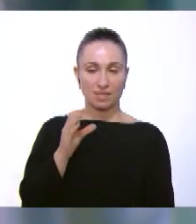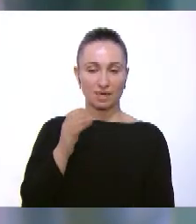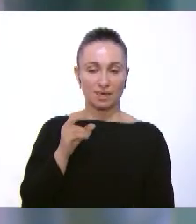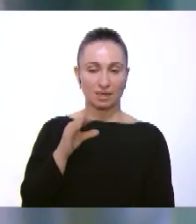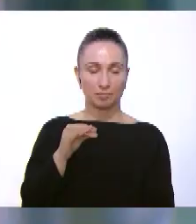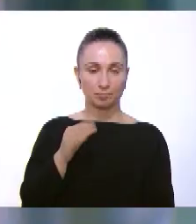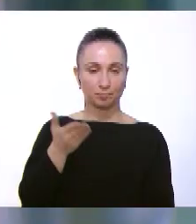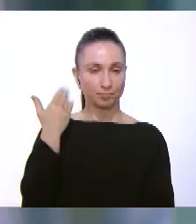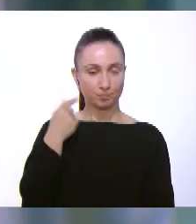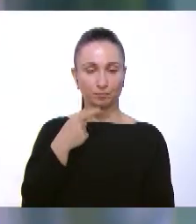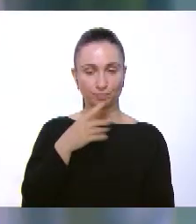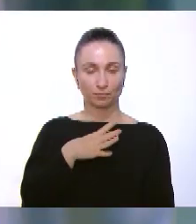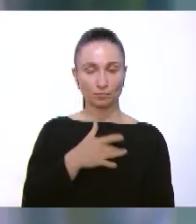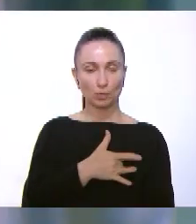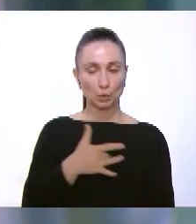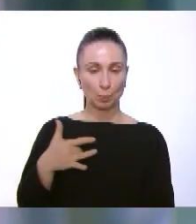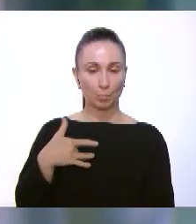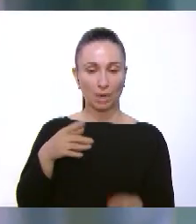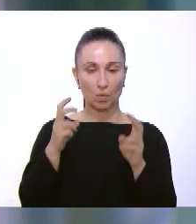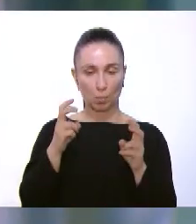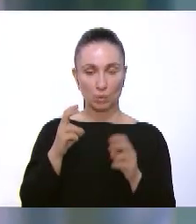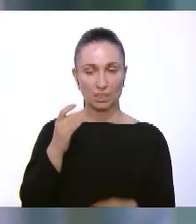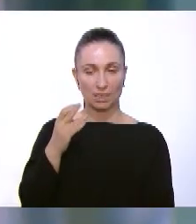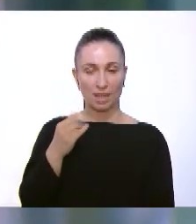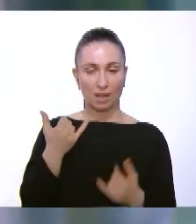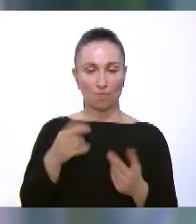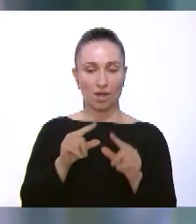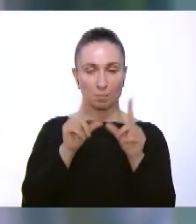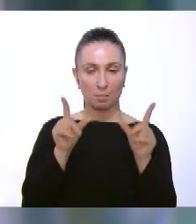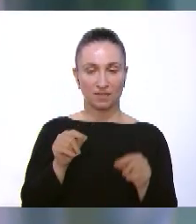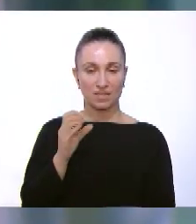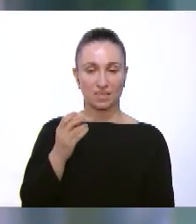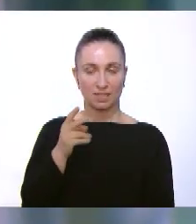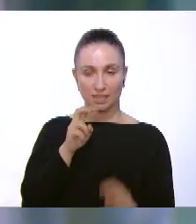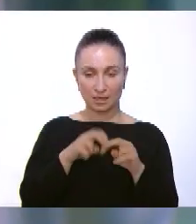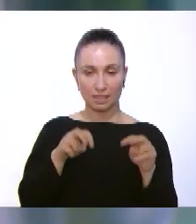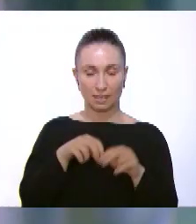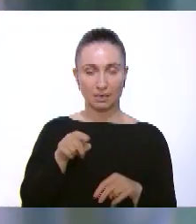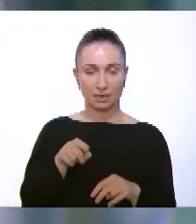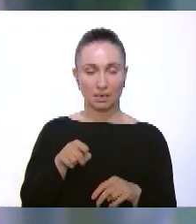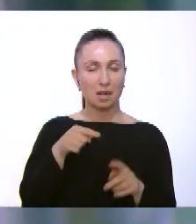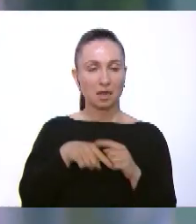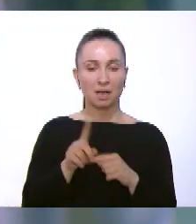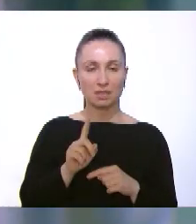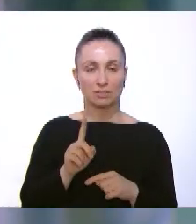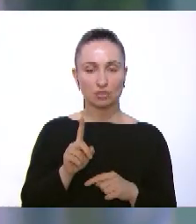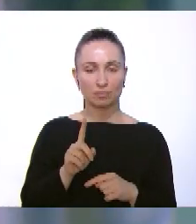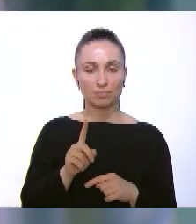აქამდე საუბრობდით ტუბერკულოზის სკრინინგზე, თუმცა ახლა ლაპარაკია ფილტვის სკრინინგზე. რას ნიშნავს ფილტვის